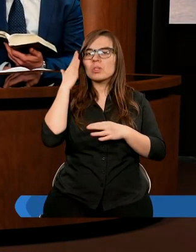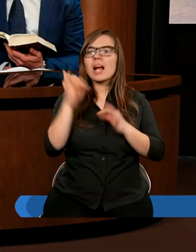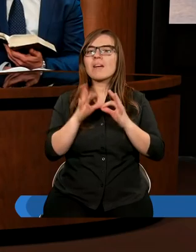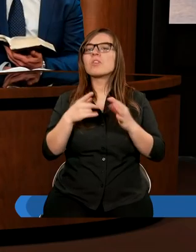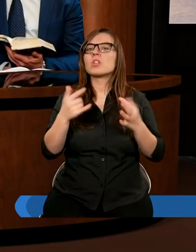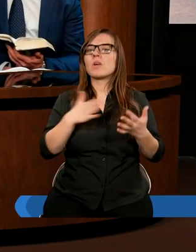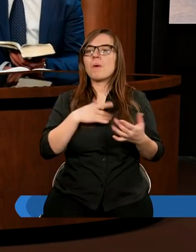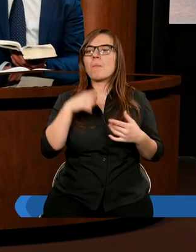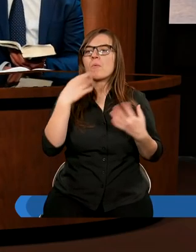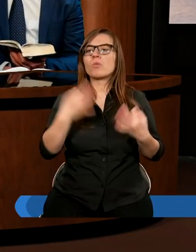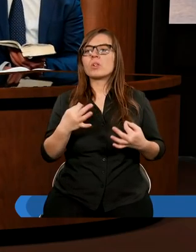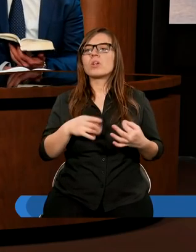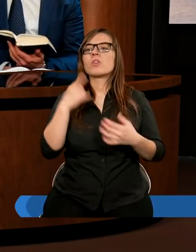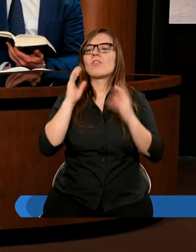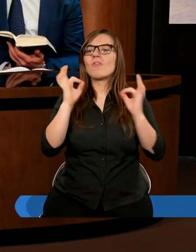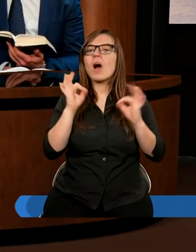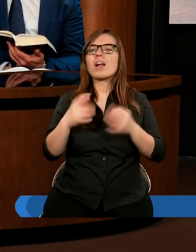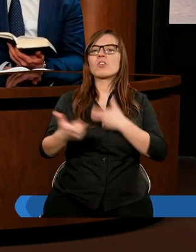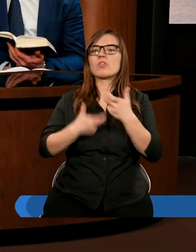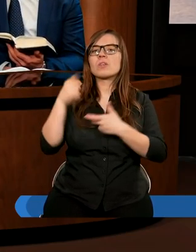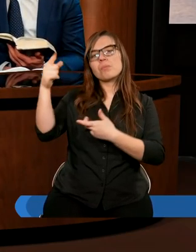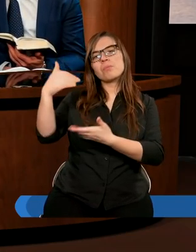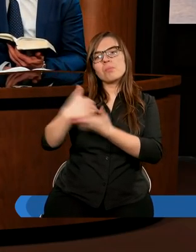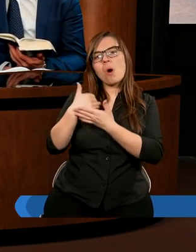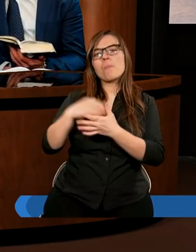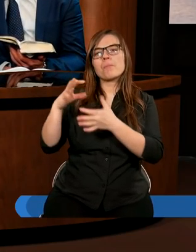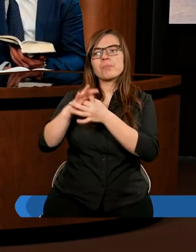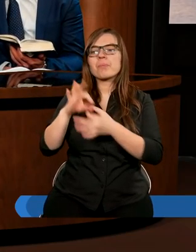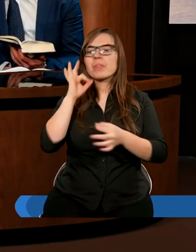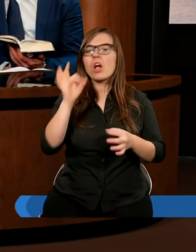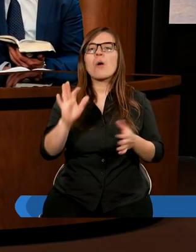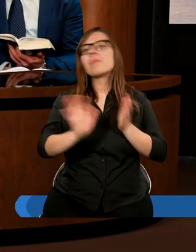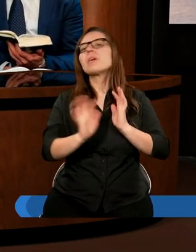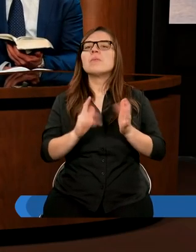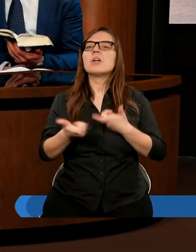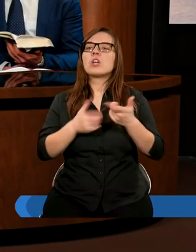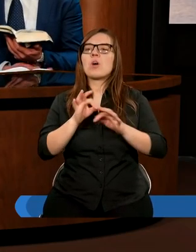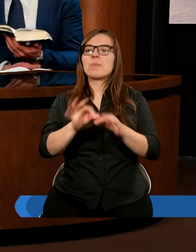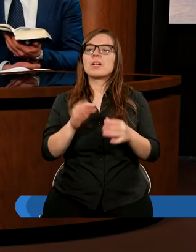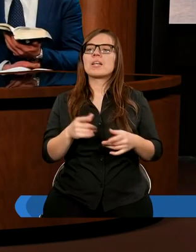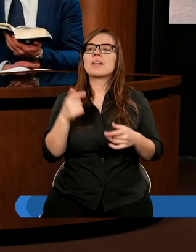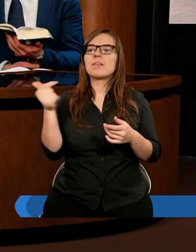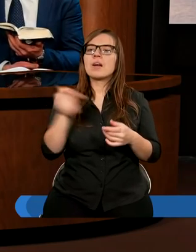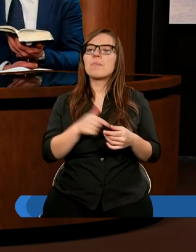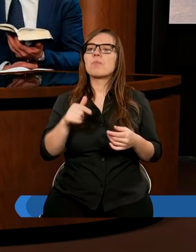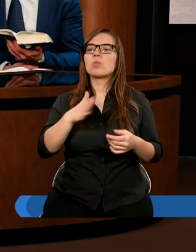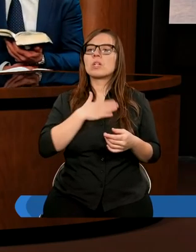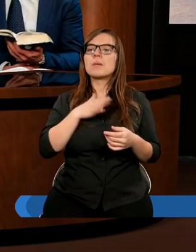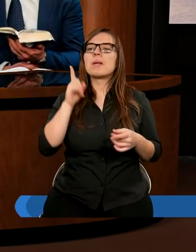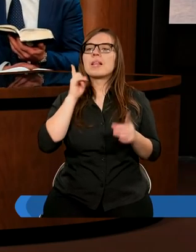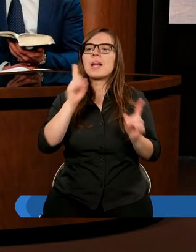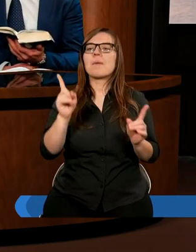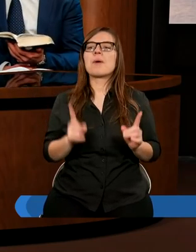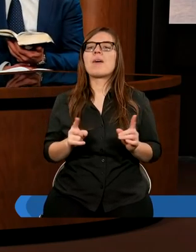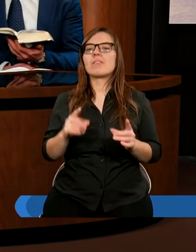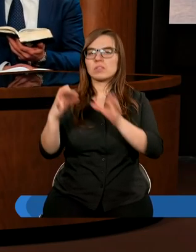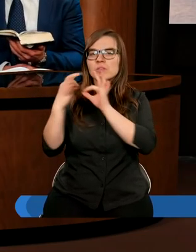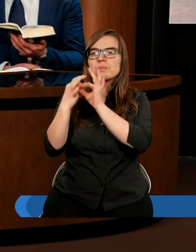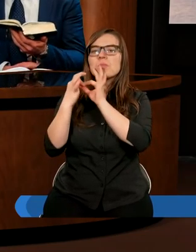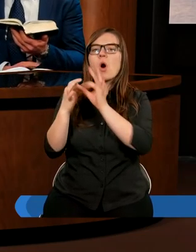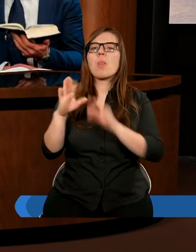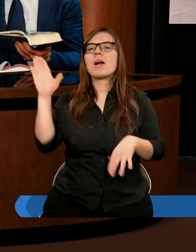powiedzieć dzisiaj, że to jest właściwe, czy nie. Czasami nawet jest to wskazane, żeby brać dług, ale naprawdę musisz mieć naprawdę dobre relacje